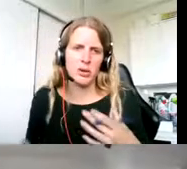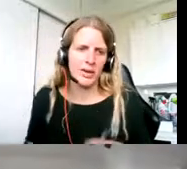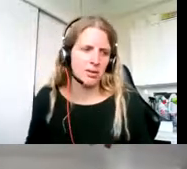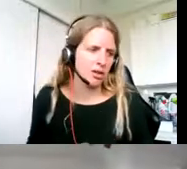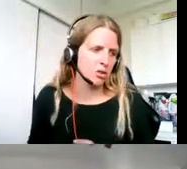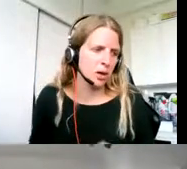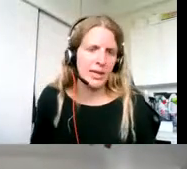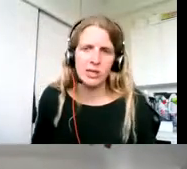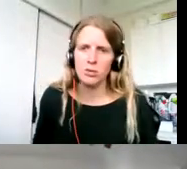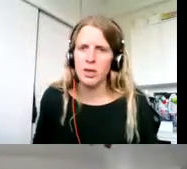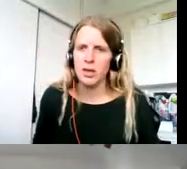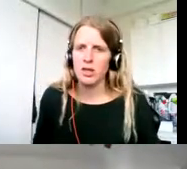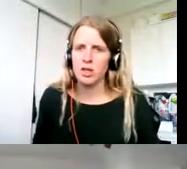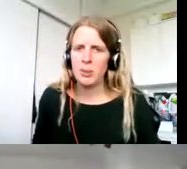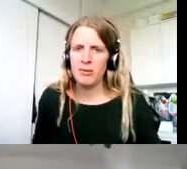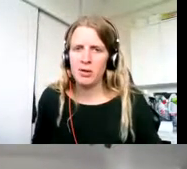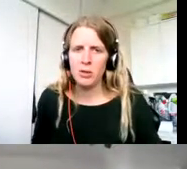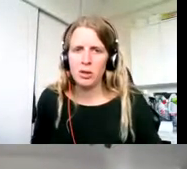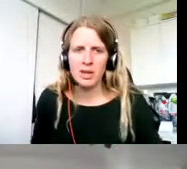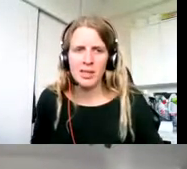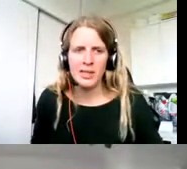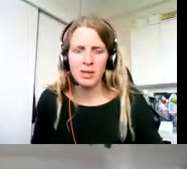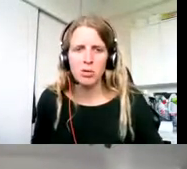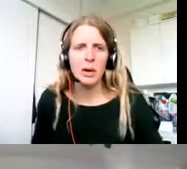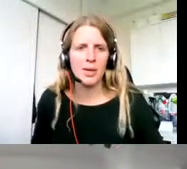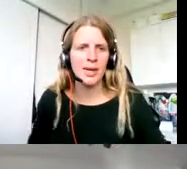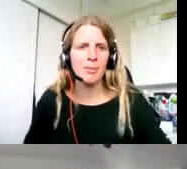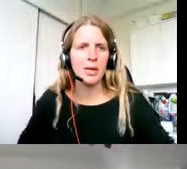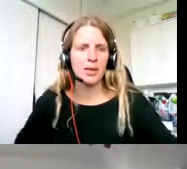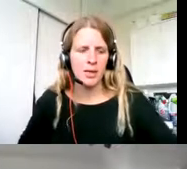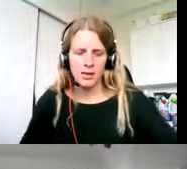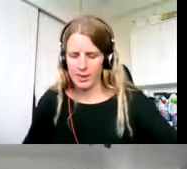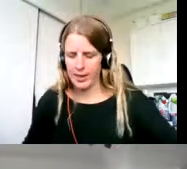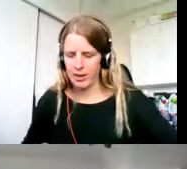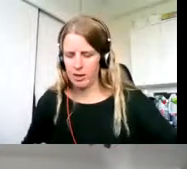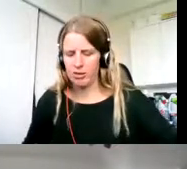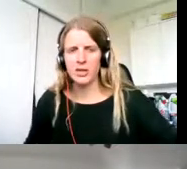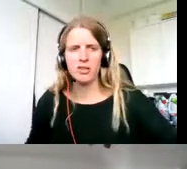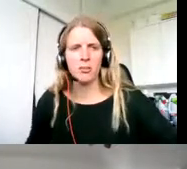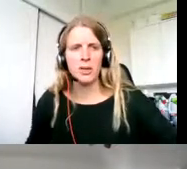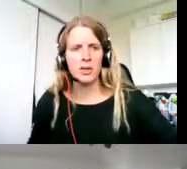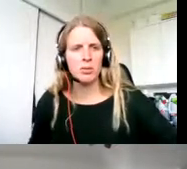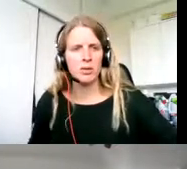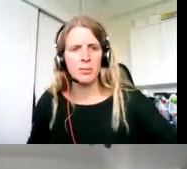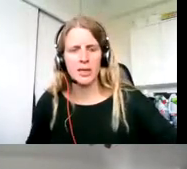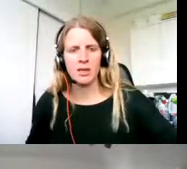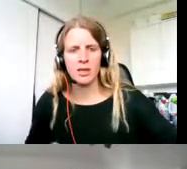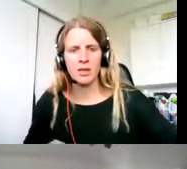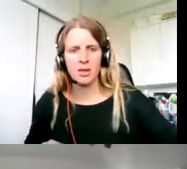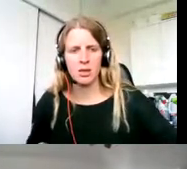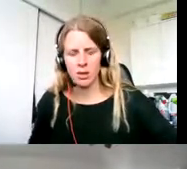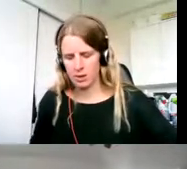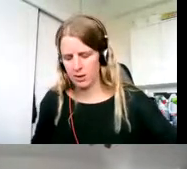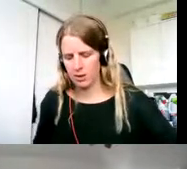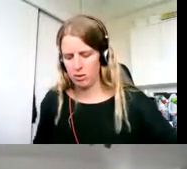is er ook wel een zware verantwoordelijkheid om als speelpleinverantwoordelijke te gaan beslissen hoe gaan we dit aanpakken. Als je daar graag een keer een second opinion in wilt, dan mag dat